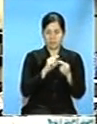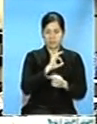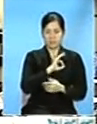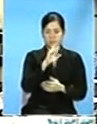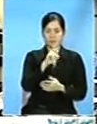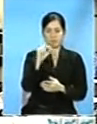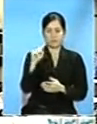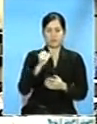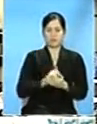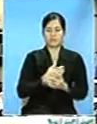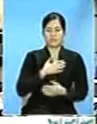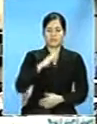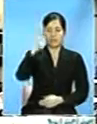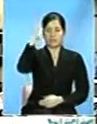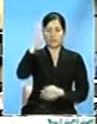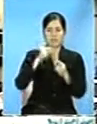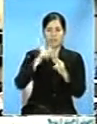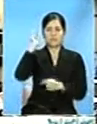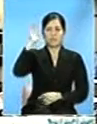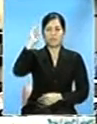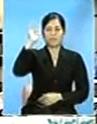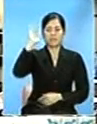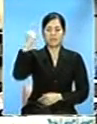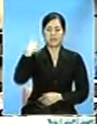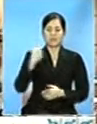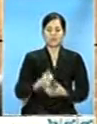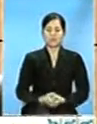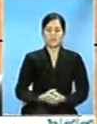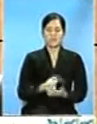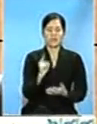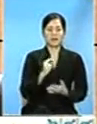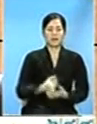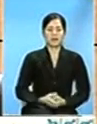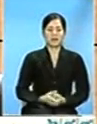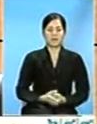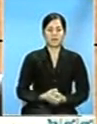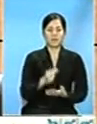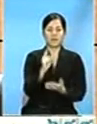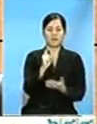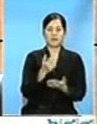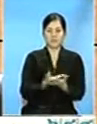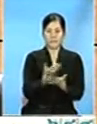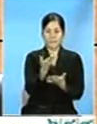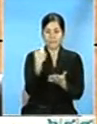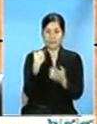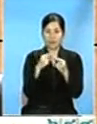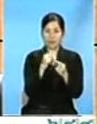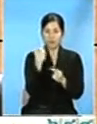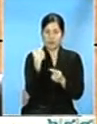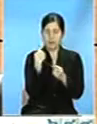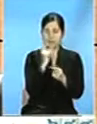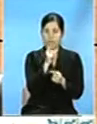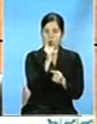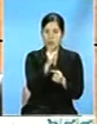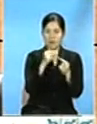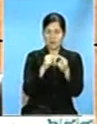ประท้วงท่านผู้อภิปรายท่านผู้ประท้วงตามข้อบังคับข้อที่43เสียดสีใส่ร้ายท่